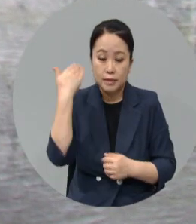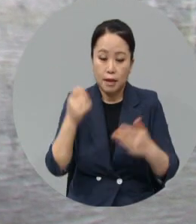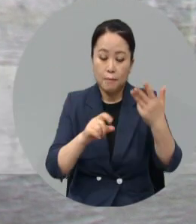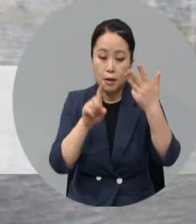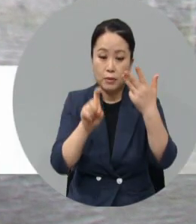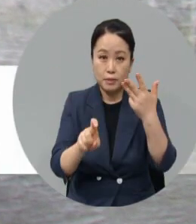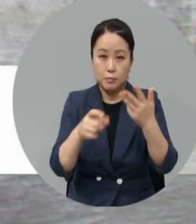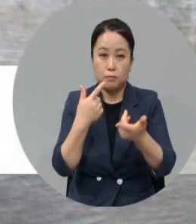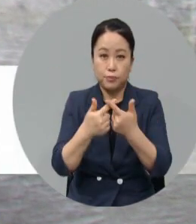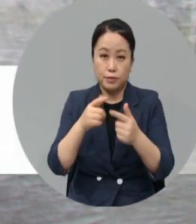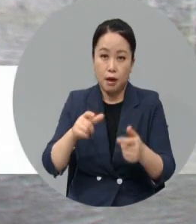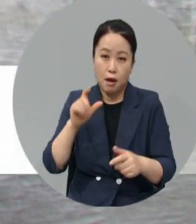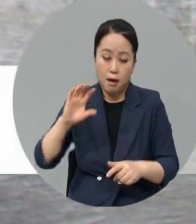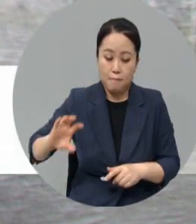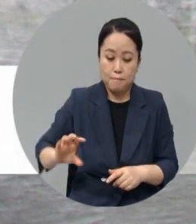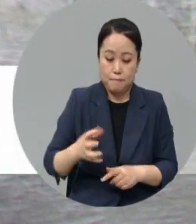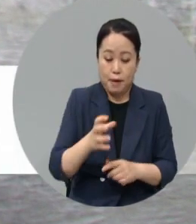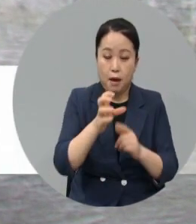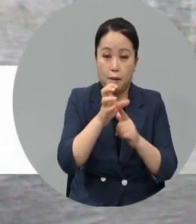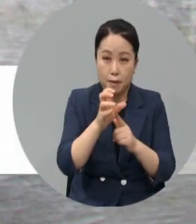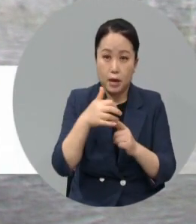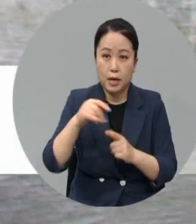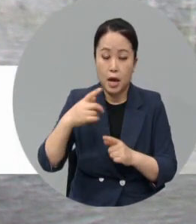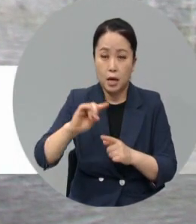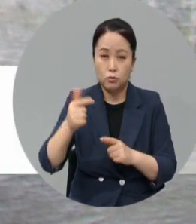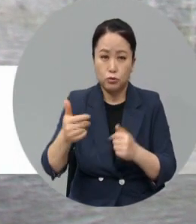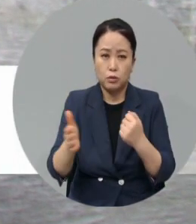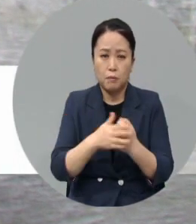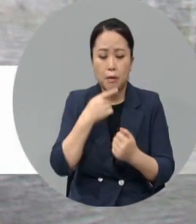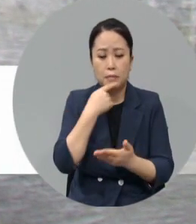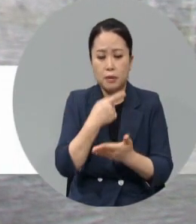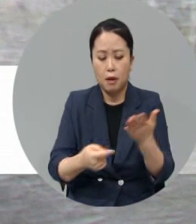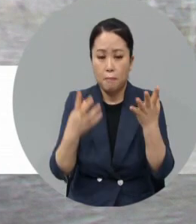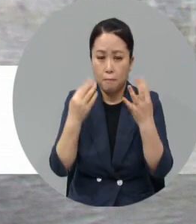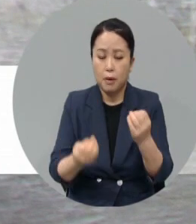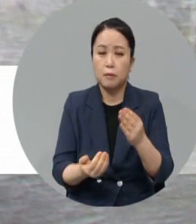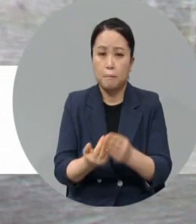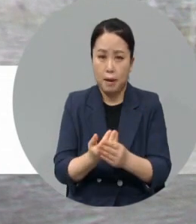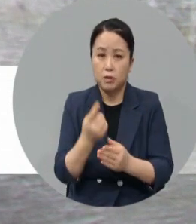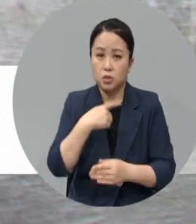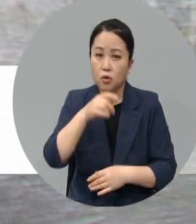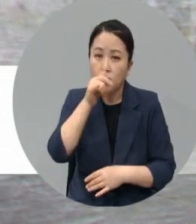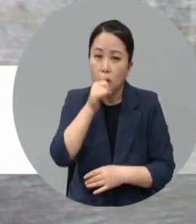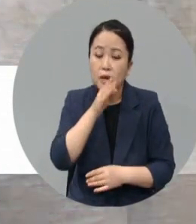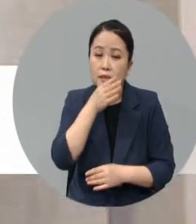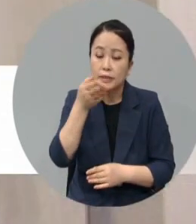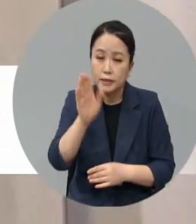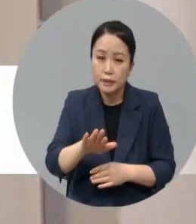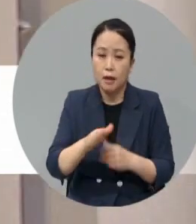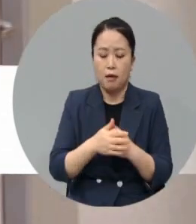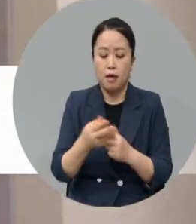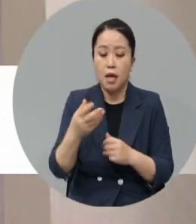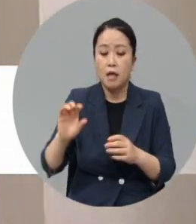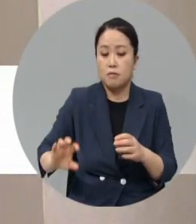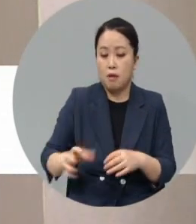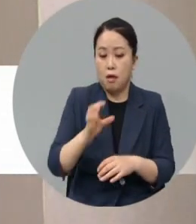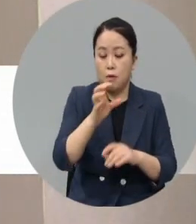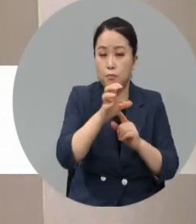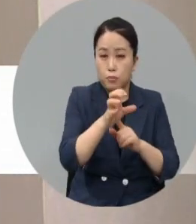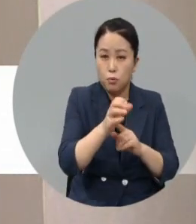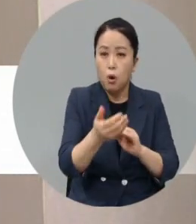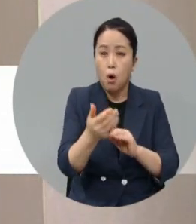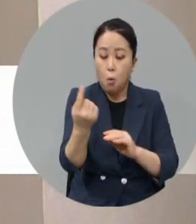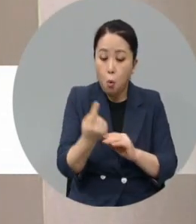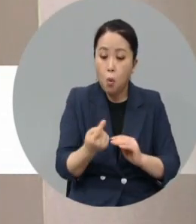지난 10일 부산을 강타한 태풍 카눈으로 피해가 잇따랐었죠. 그런데 태풍 상륙 하루 전날